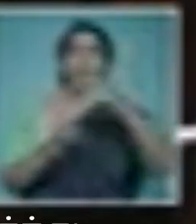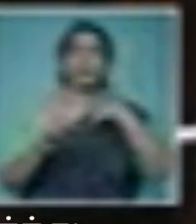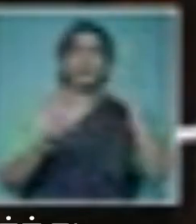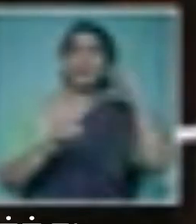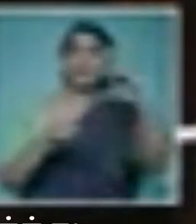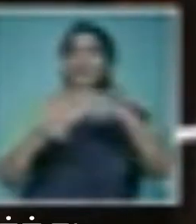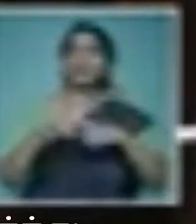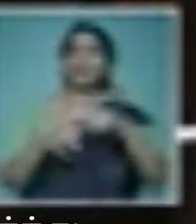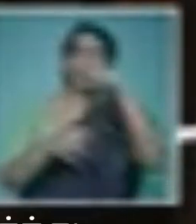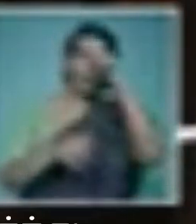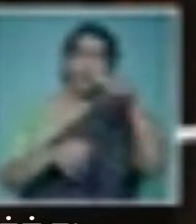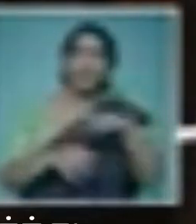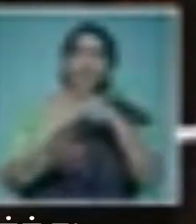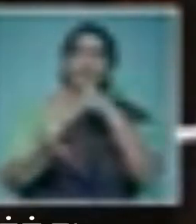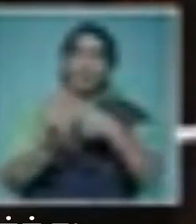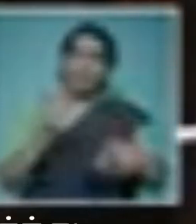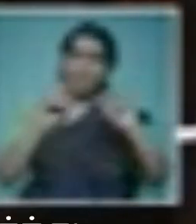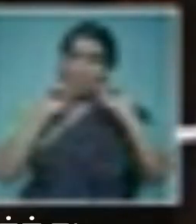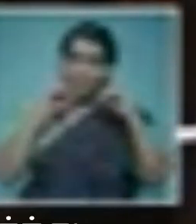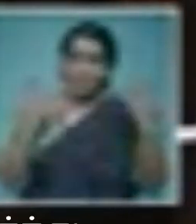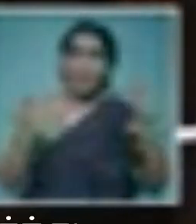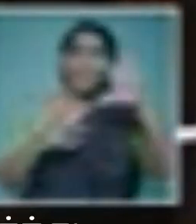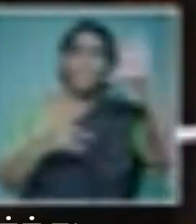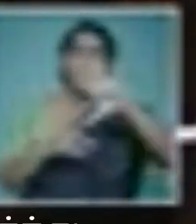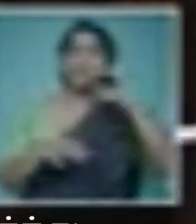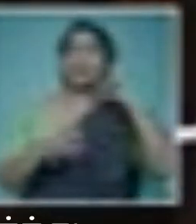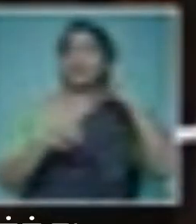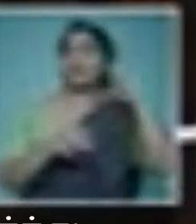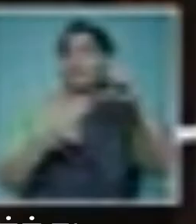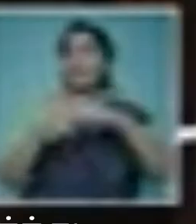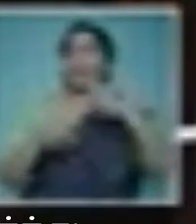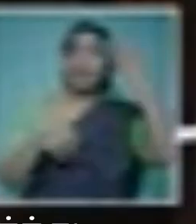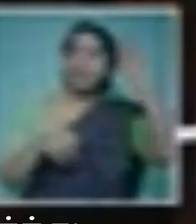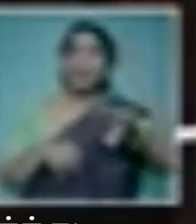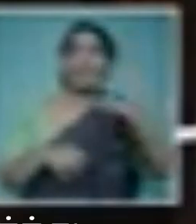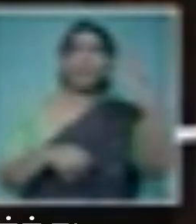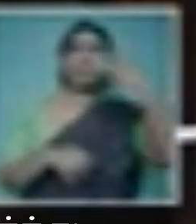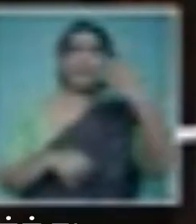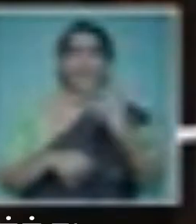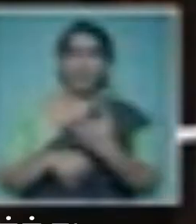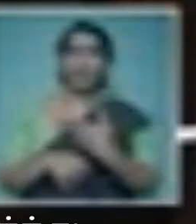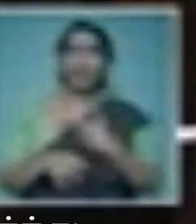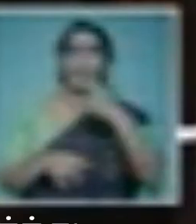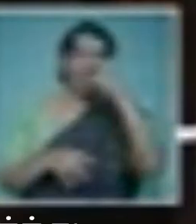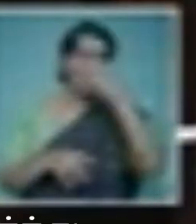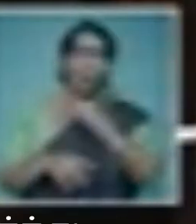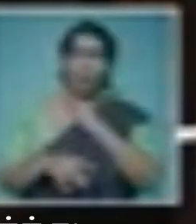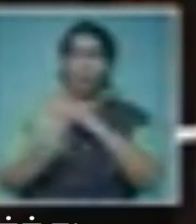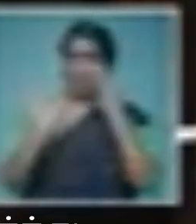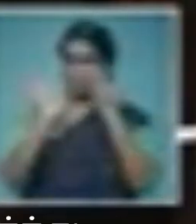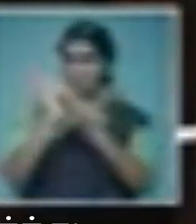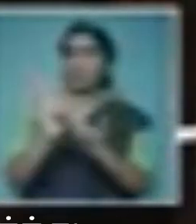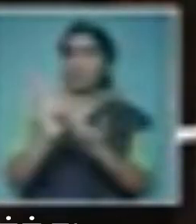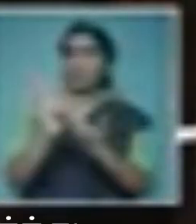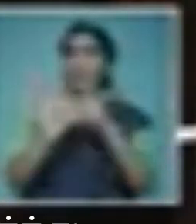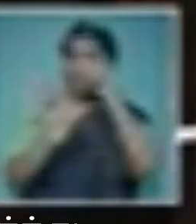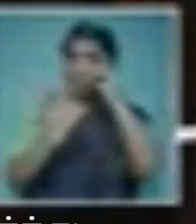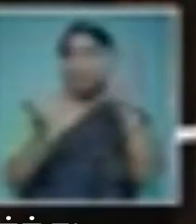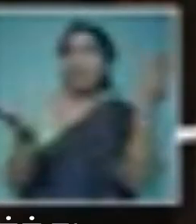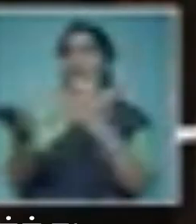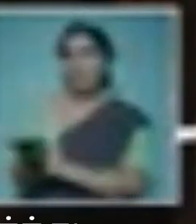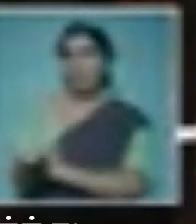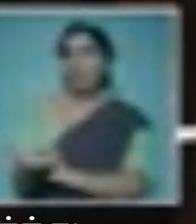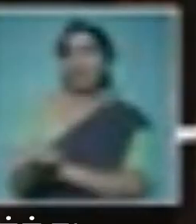හොර ඔප්පුවක් තියන්න දන්නේ නැති මිනිස්සෙක් පස්වෙන එලිසබත් දැන් නැති උනේ දෙවන එලිසබත් මේ මම කියන්නේ බොරුනේ මෙන්න ඔප්පුව තියෙනවා මෙන්න කාටරි ඕනනම් ඔප්පුව දෙනවා